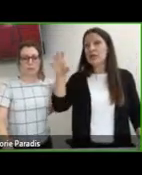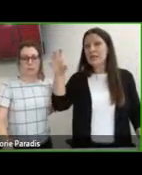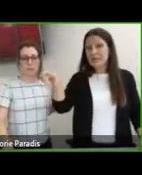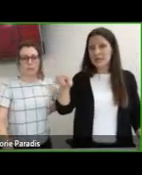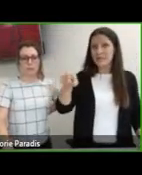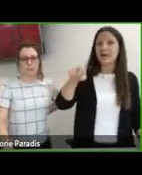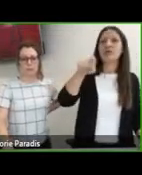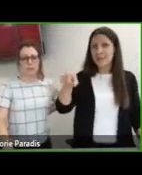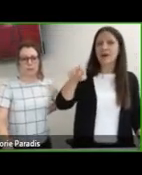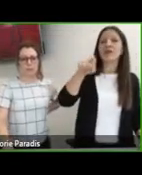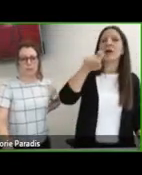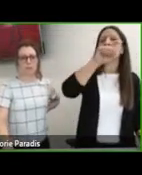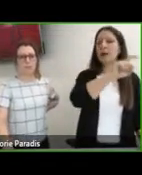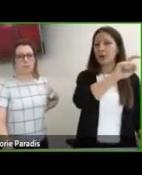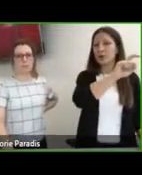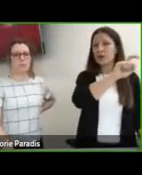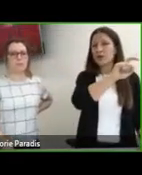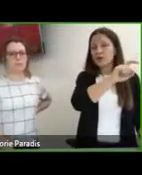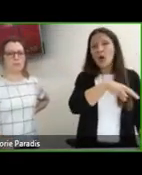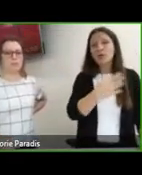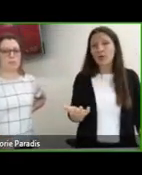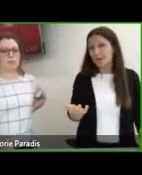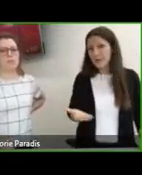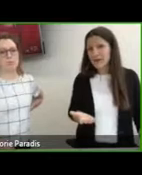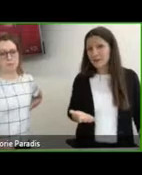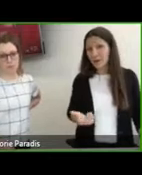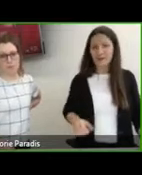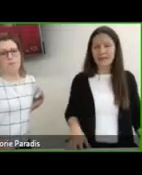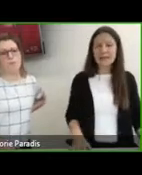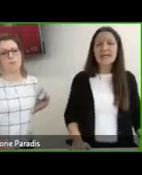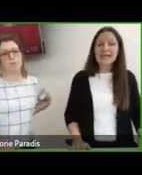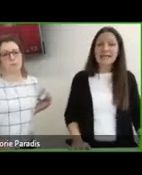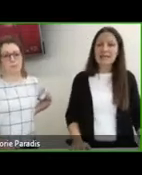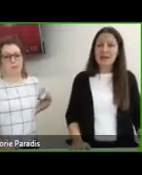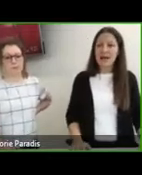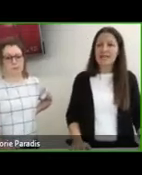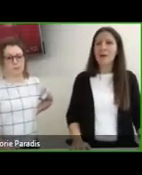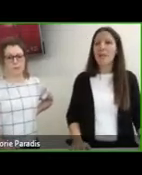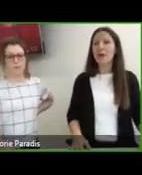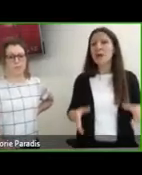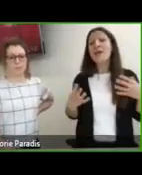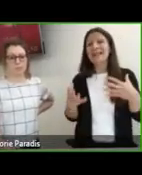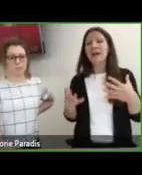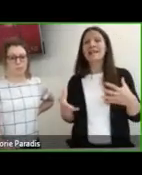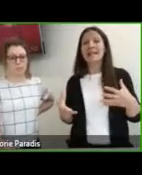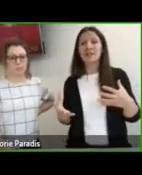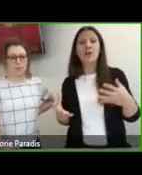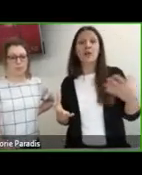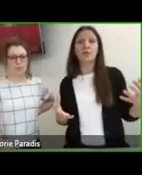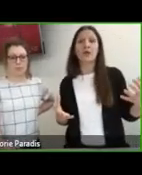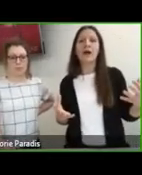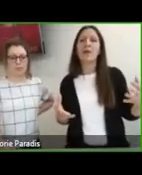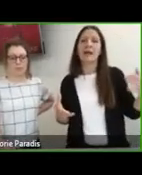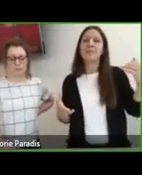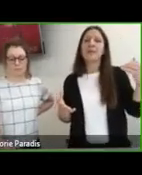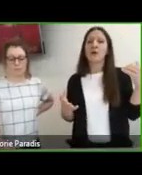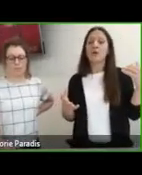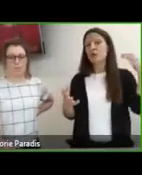de glisser une image dans la barre de recherche de votre navigateur préféré. Et à ce moment-là, quand il s'agit d'un